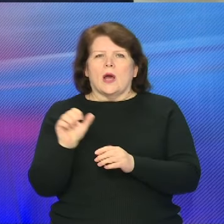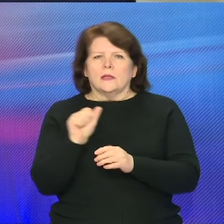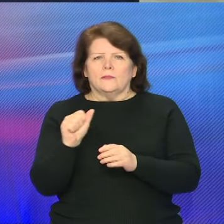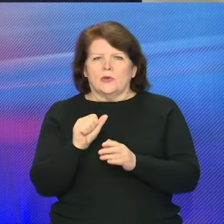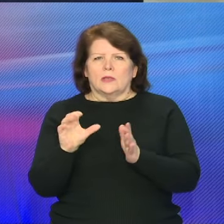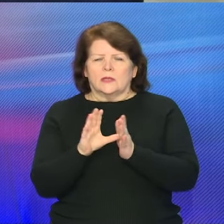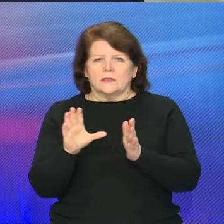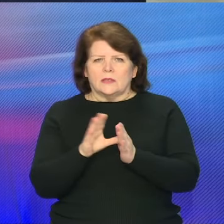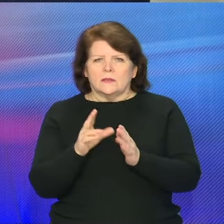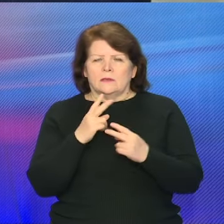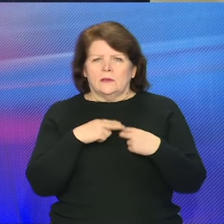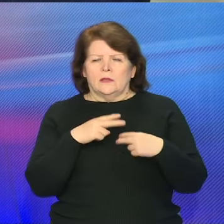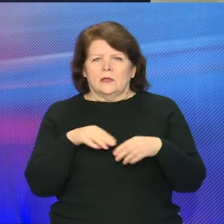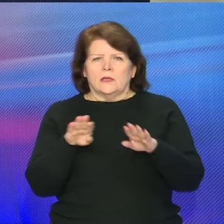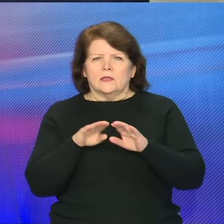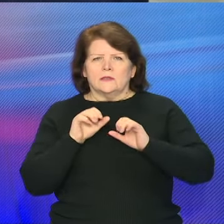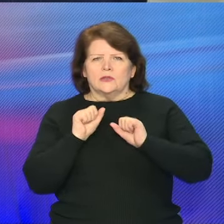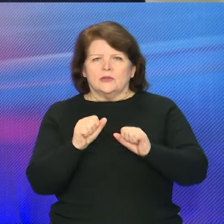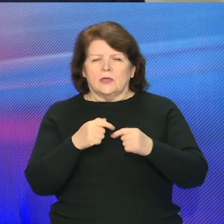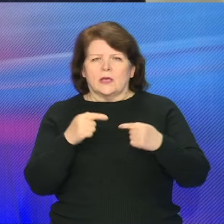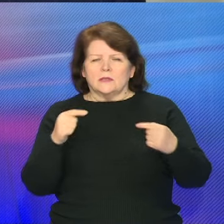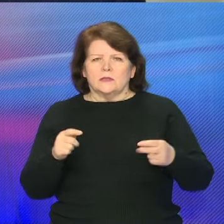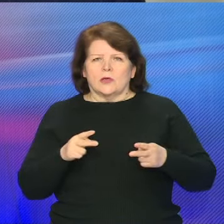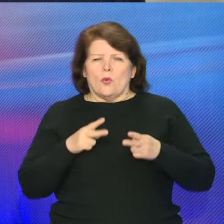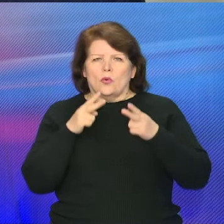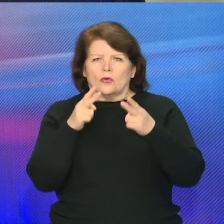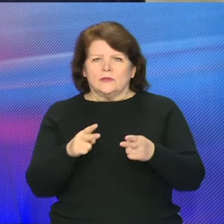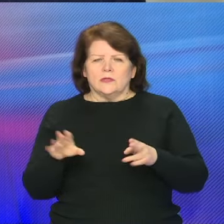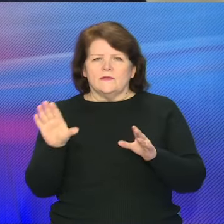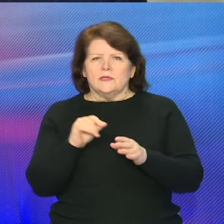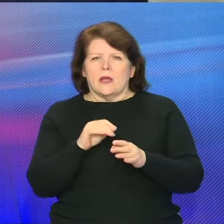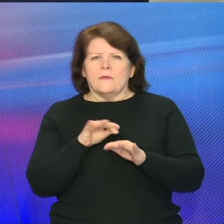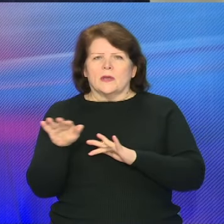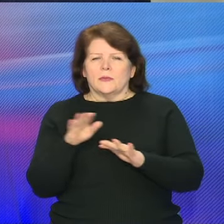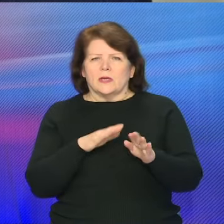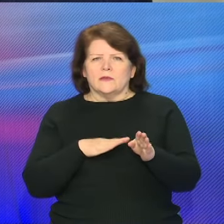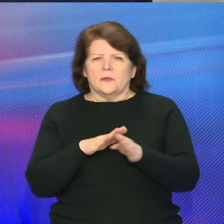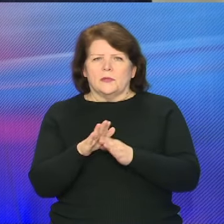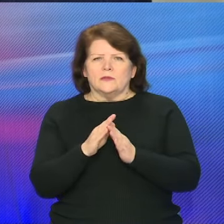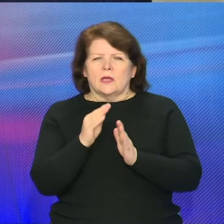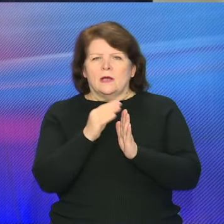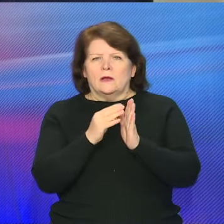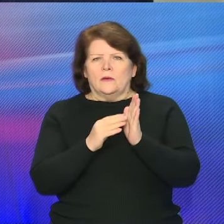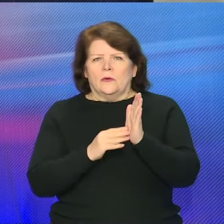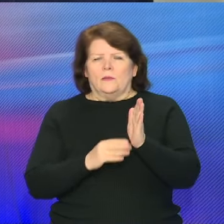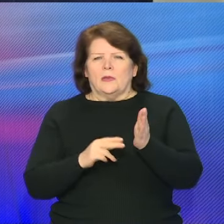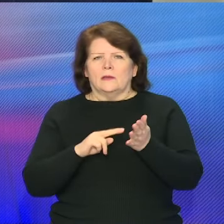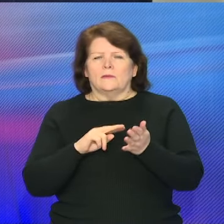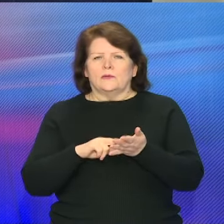и меры по ее защите от различных угроз. Все мероприятия проходят в штатном режиме и по плану